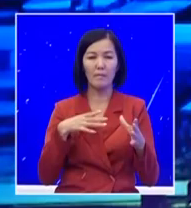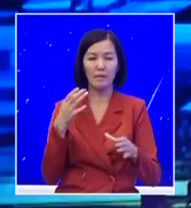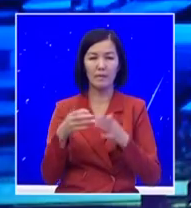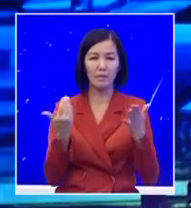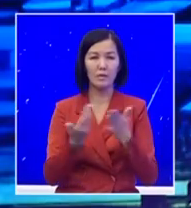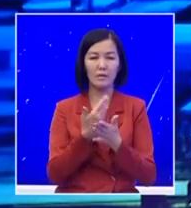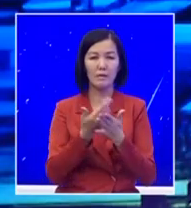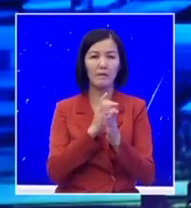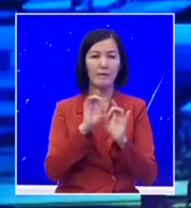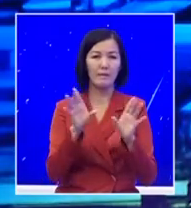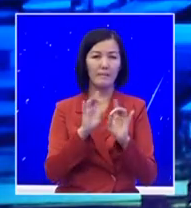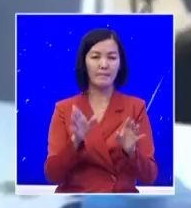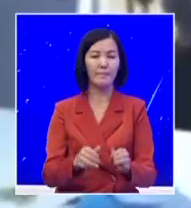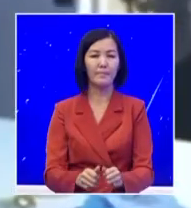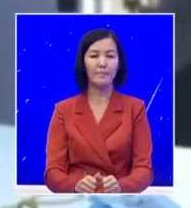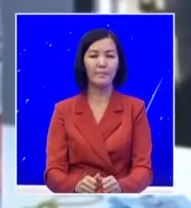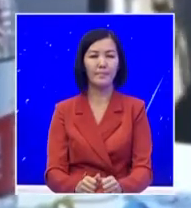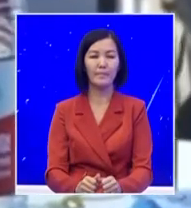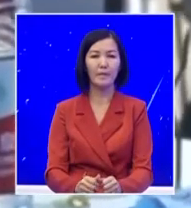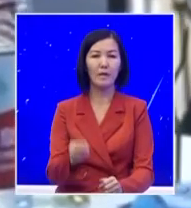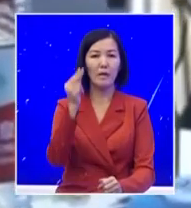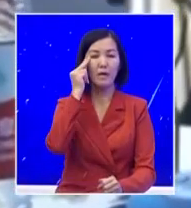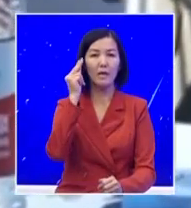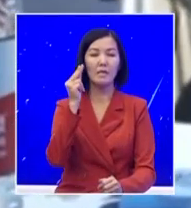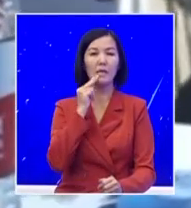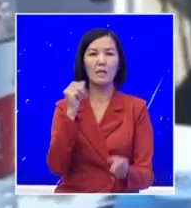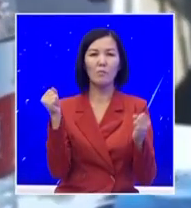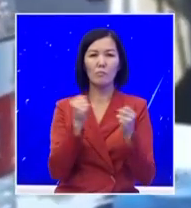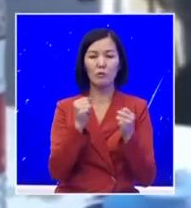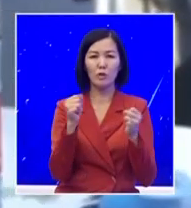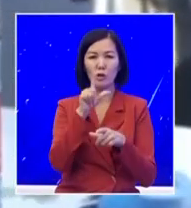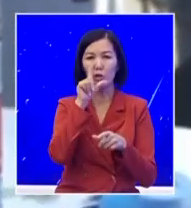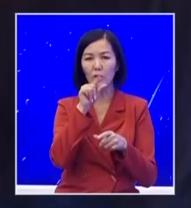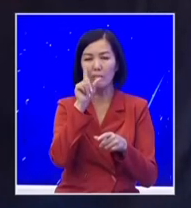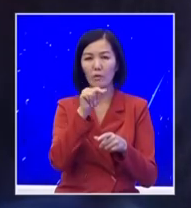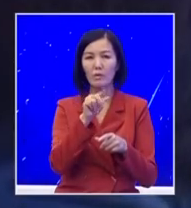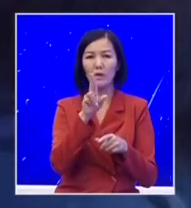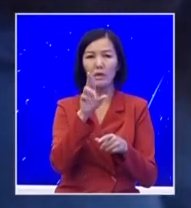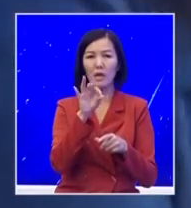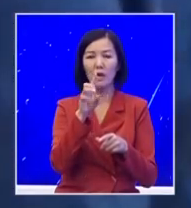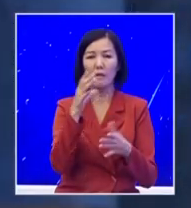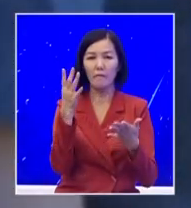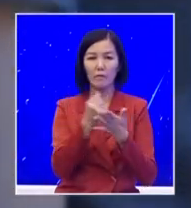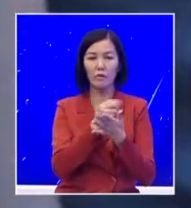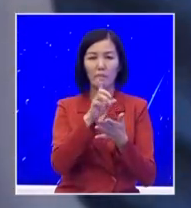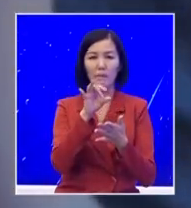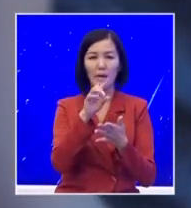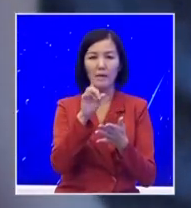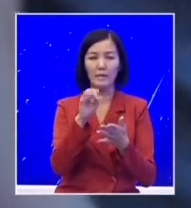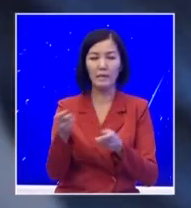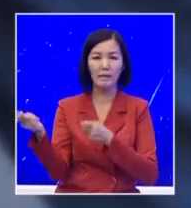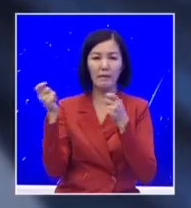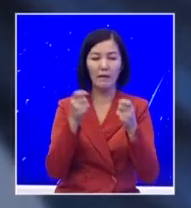жаһан жаңалықтарында. Қытайда мұздатылған тауық етінен коронавирус табылды. Құс еті Бразилиядан әкелініпті.